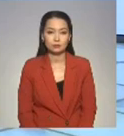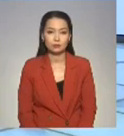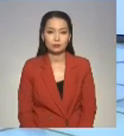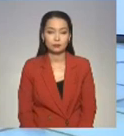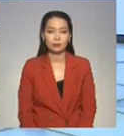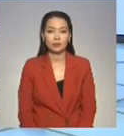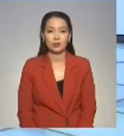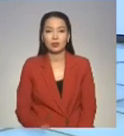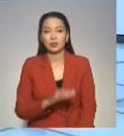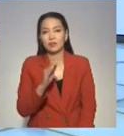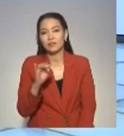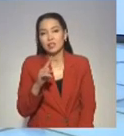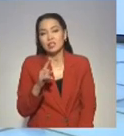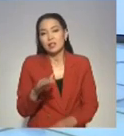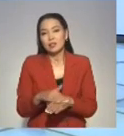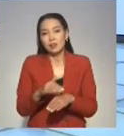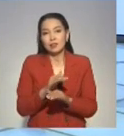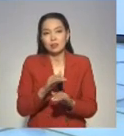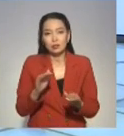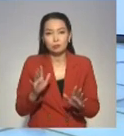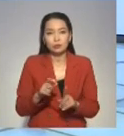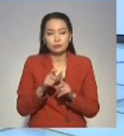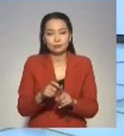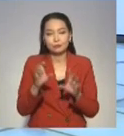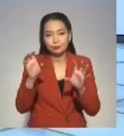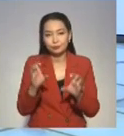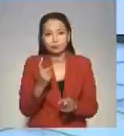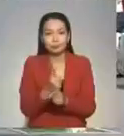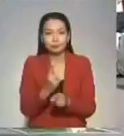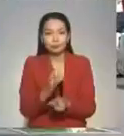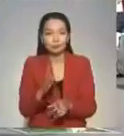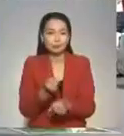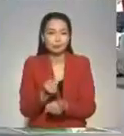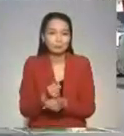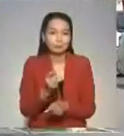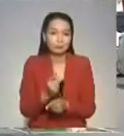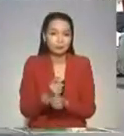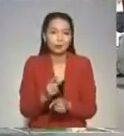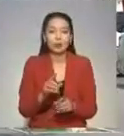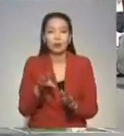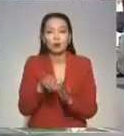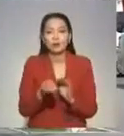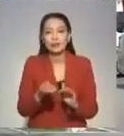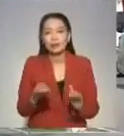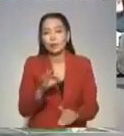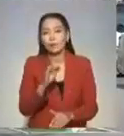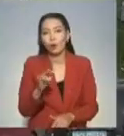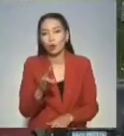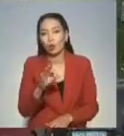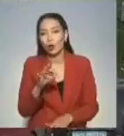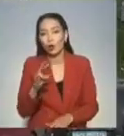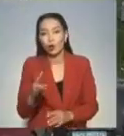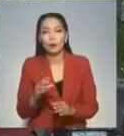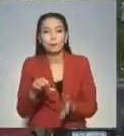Физическое наказание детей предлагают законодательно запретить в Казахстане. С предложениями выступил Детский фонд ООН. Представители